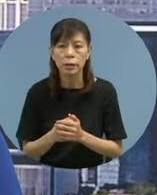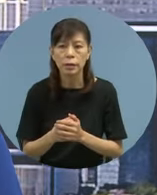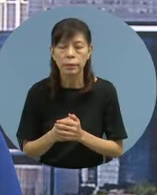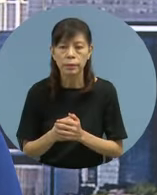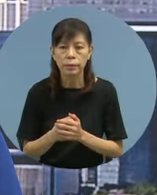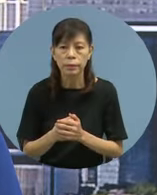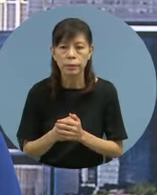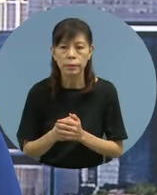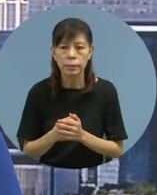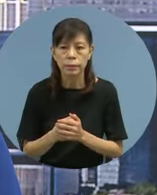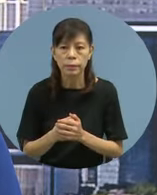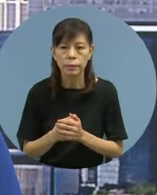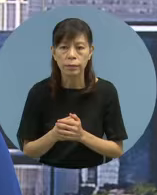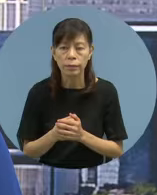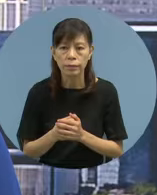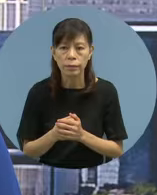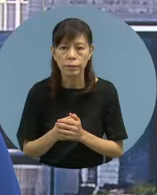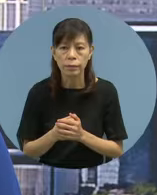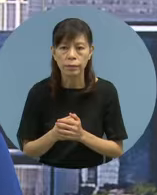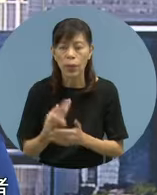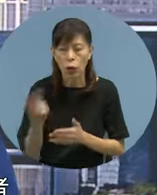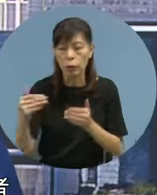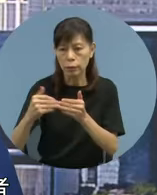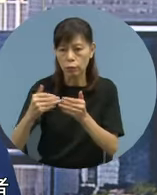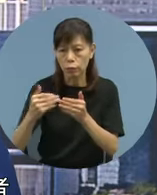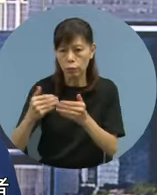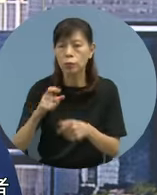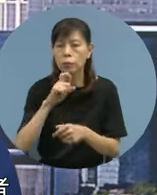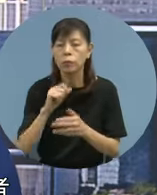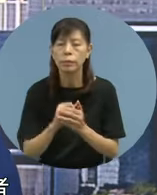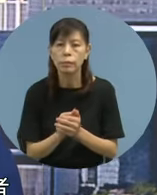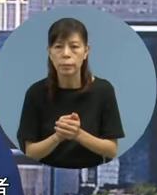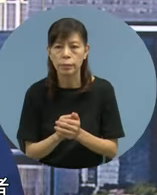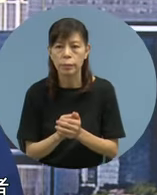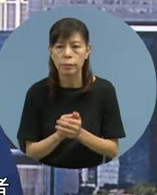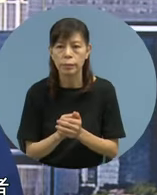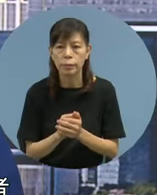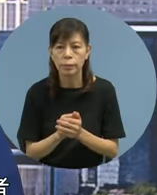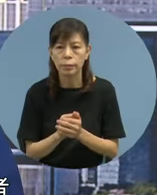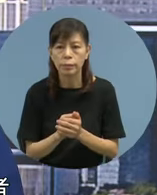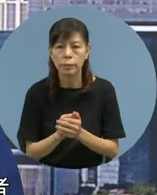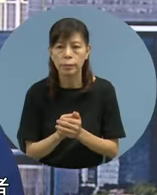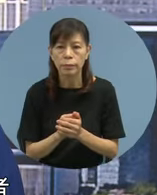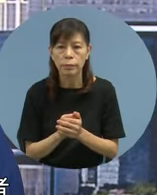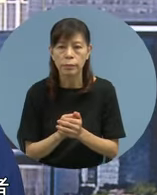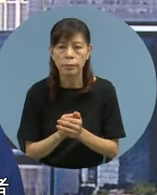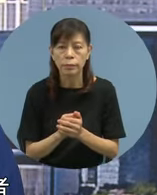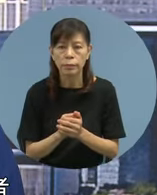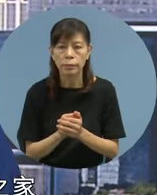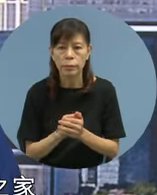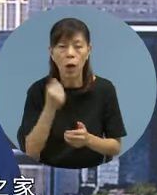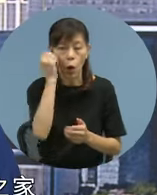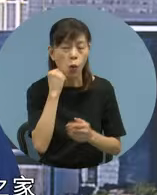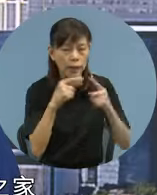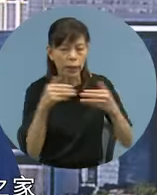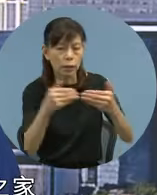變咗都係平時嘅密切接觸者嚟嘅，咁佢哋就應該係唔直接係對嗰啲老人家